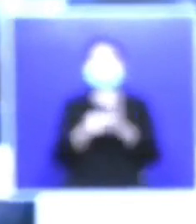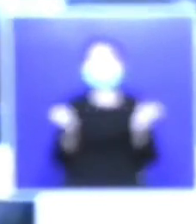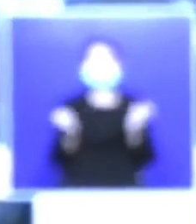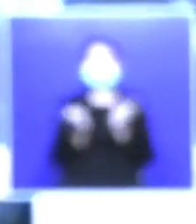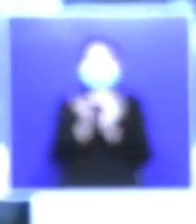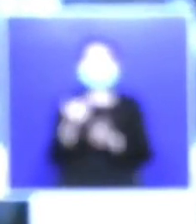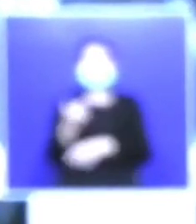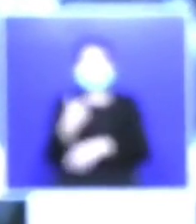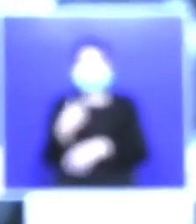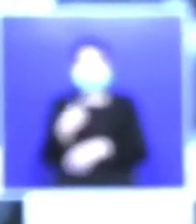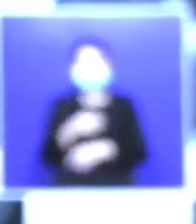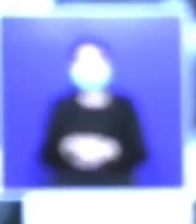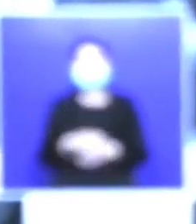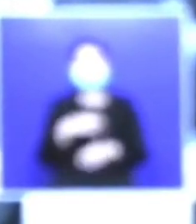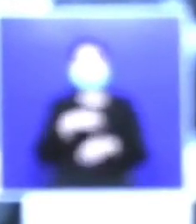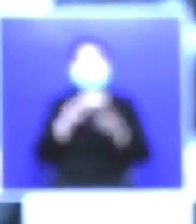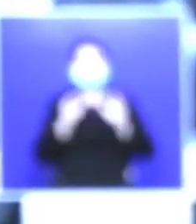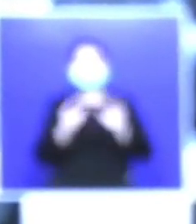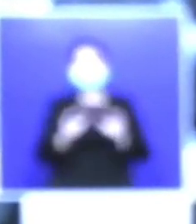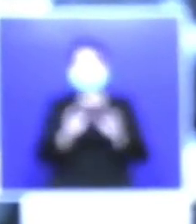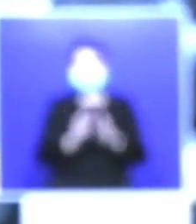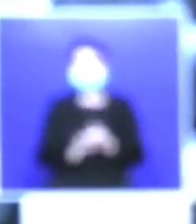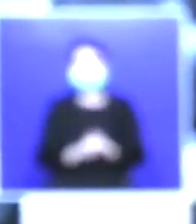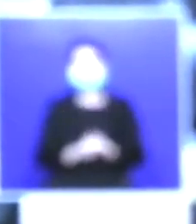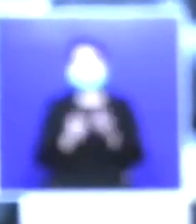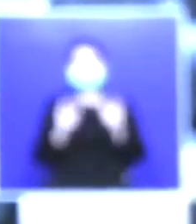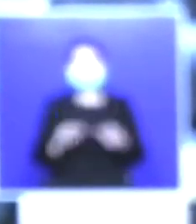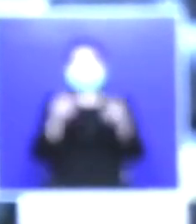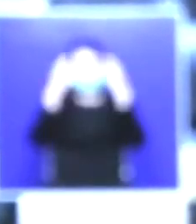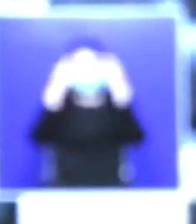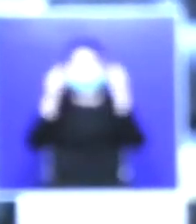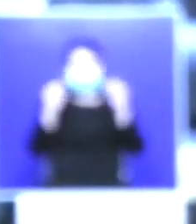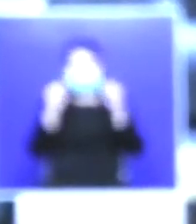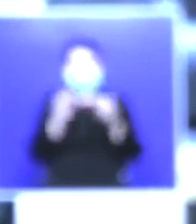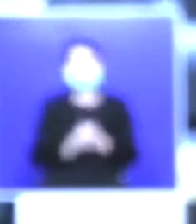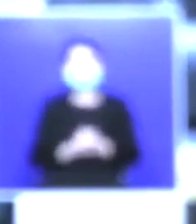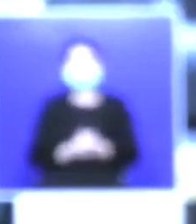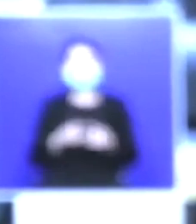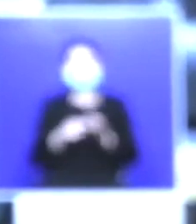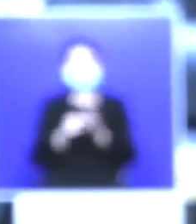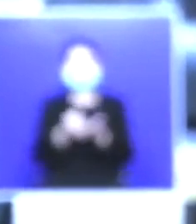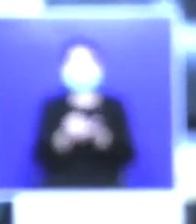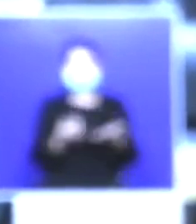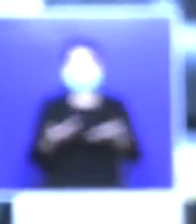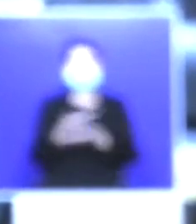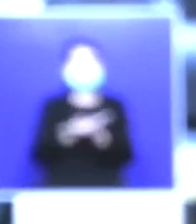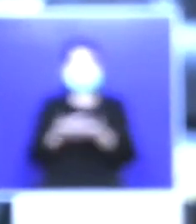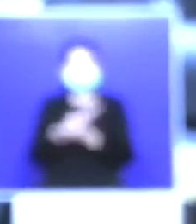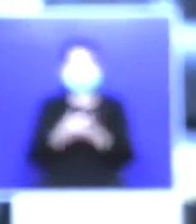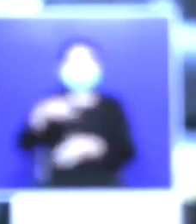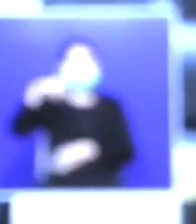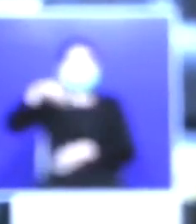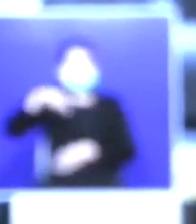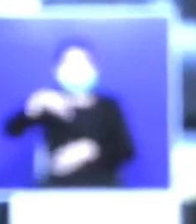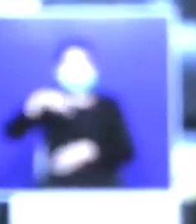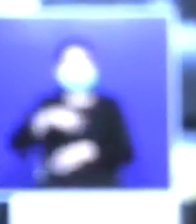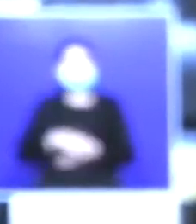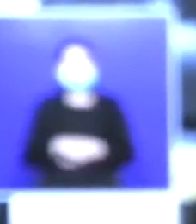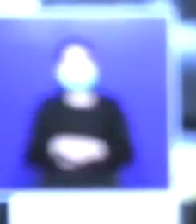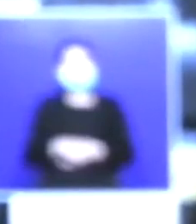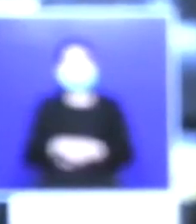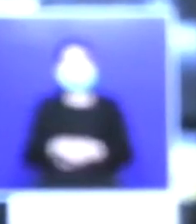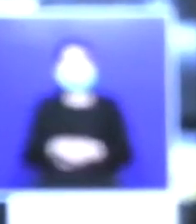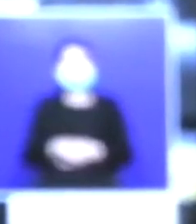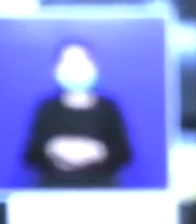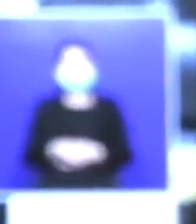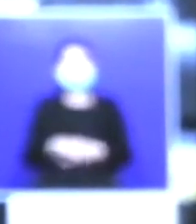าะมาวิพากษ์วิจารณ์ท่านถี่ช่วงคุณยิ่งลักษณ์คุณทักษิณ ก็ห้ามเขาได้ไหมล่ะ ก็คือเราก็ต้องชี้แจงไปถ้าห้ามเขา ไม่ได้ชี้แ